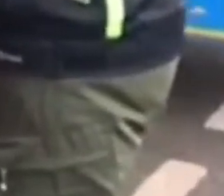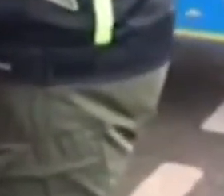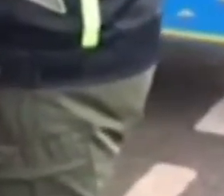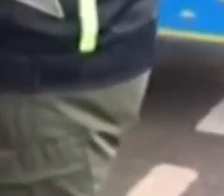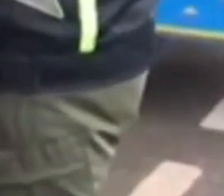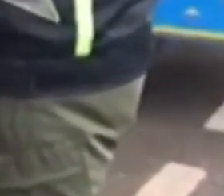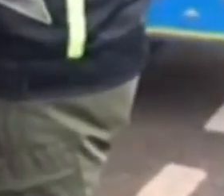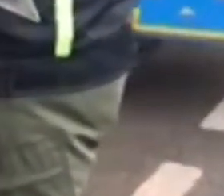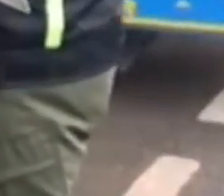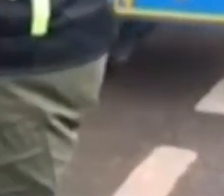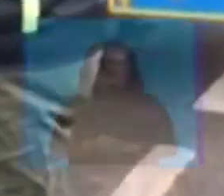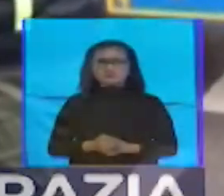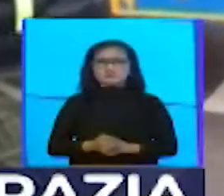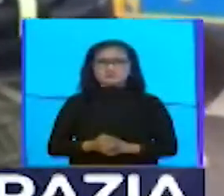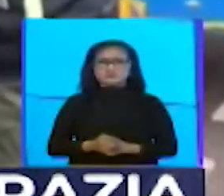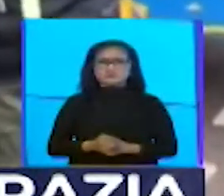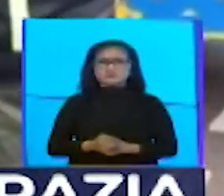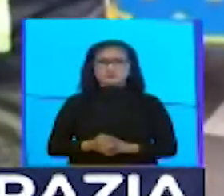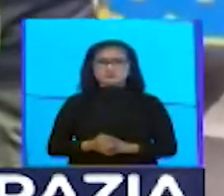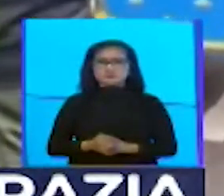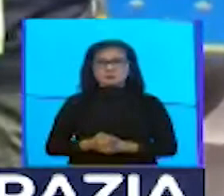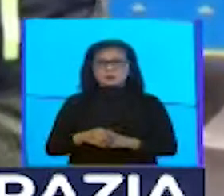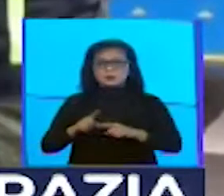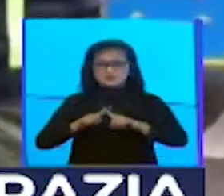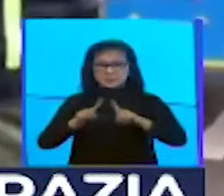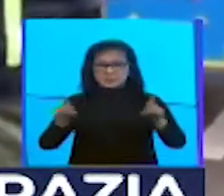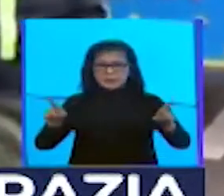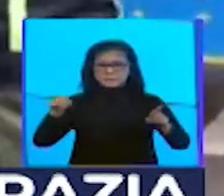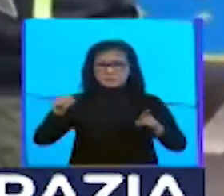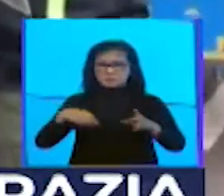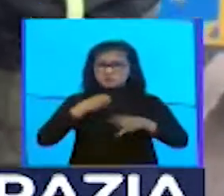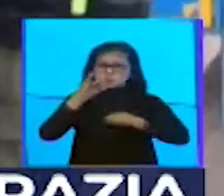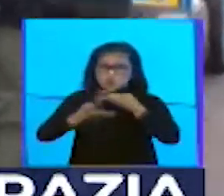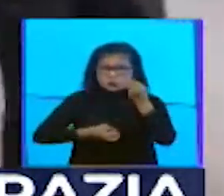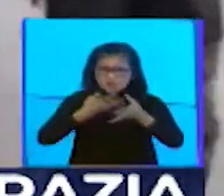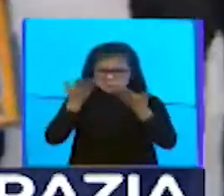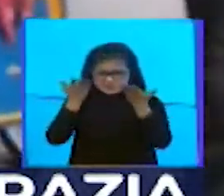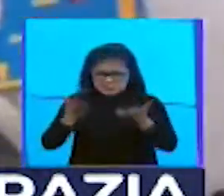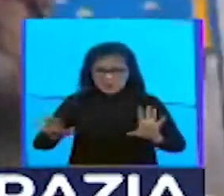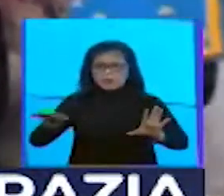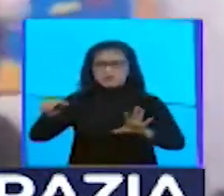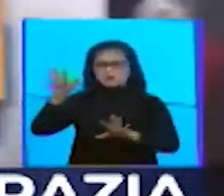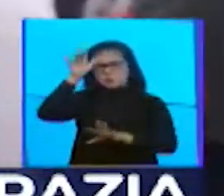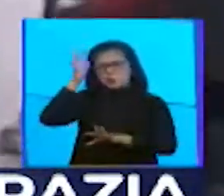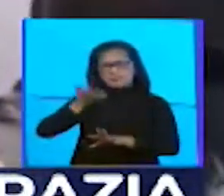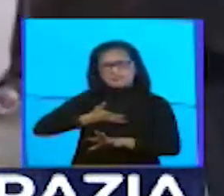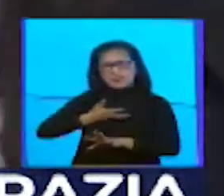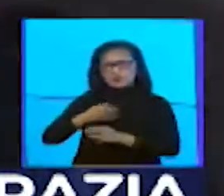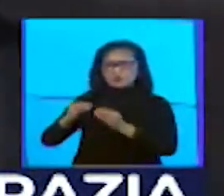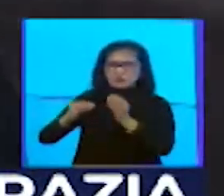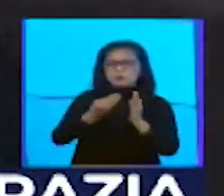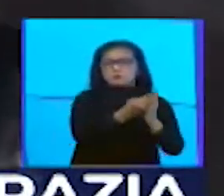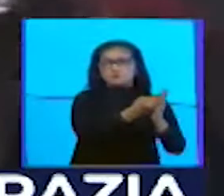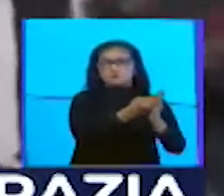di bagian nih namun setelah diberi penjelasan petugas ia akhirnya bersedia dibawa ke GOR Pasar